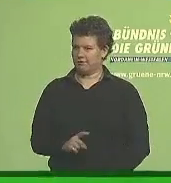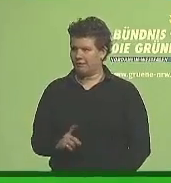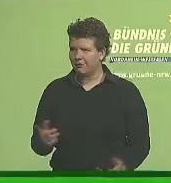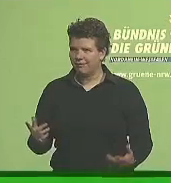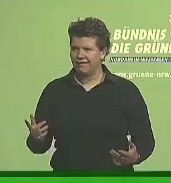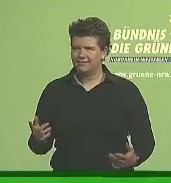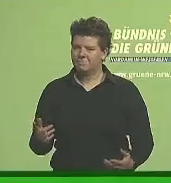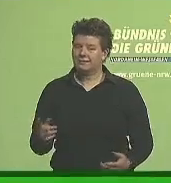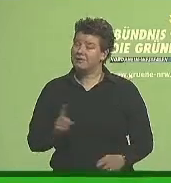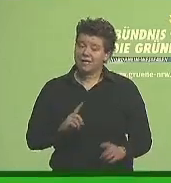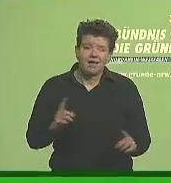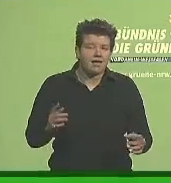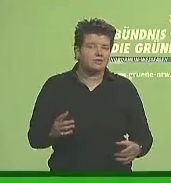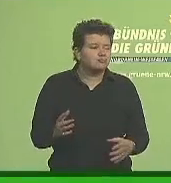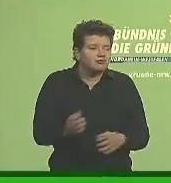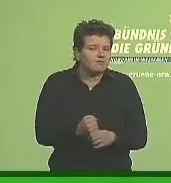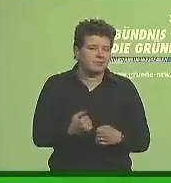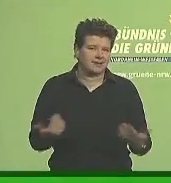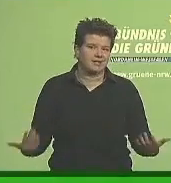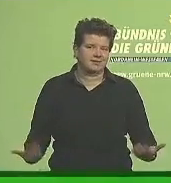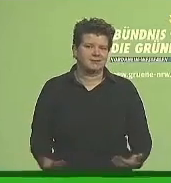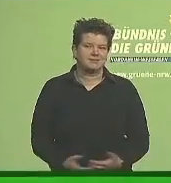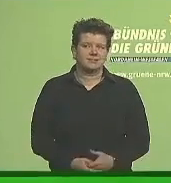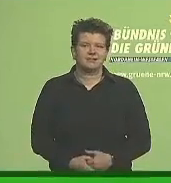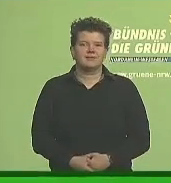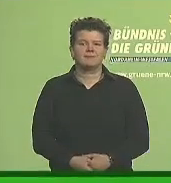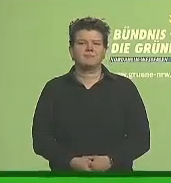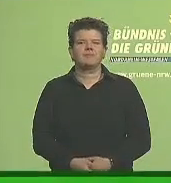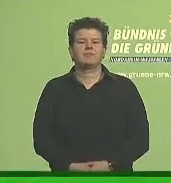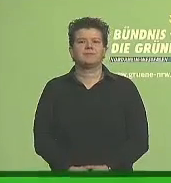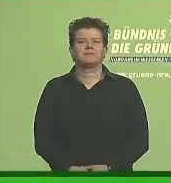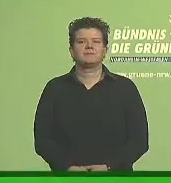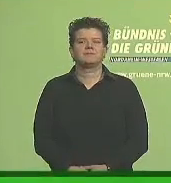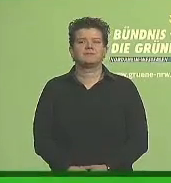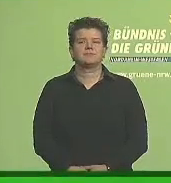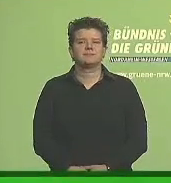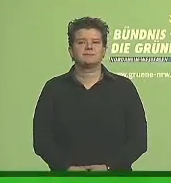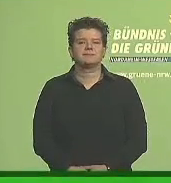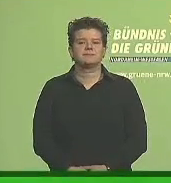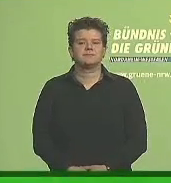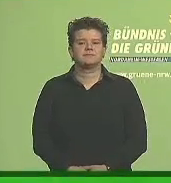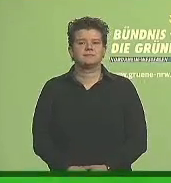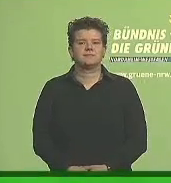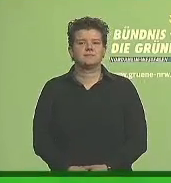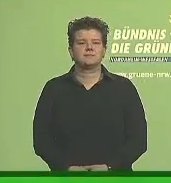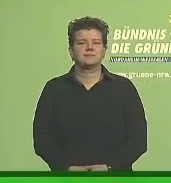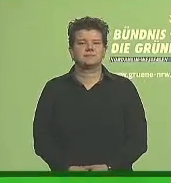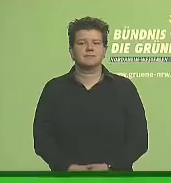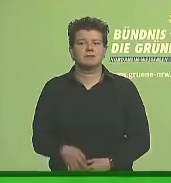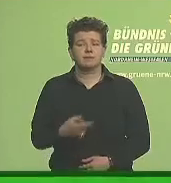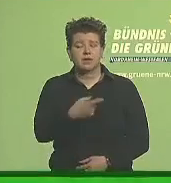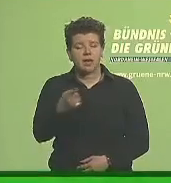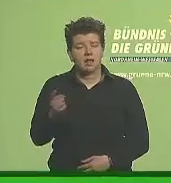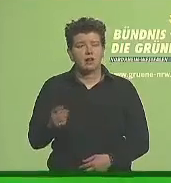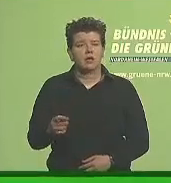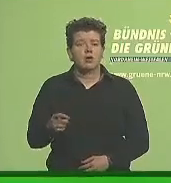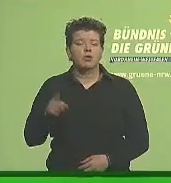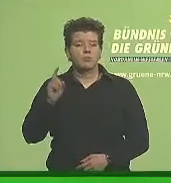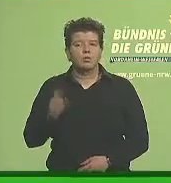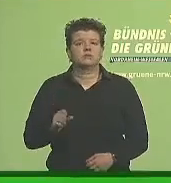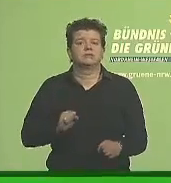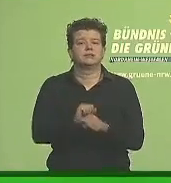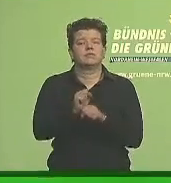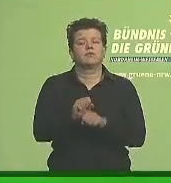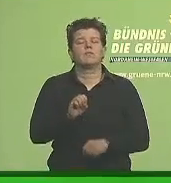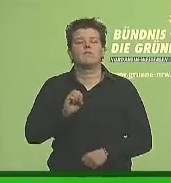vermessen. Das wäre vermessen. Sondern es geht darum, dass wenn wir die europäischen Ziele erreichen wollen, wenn wir die